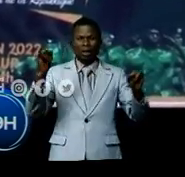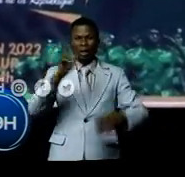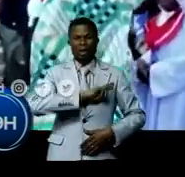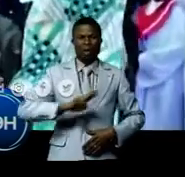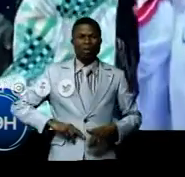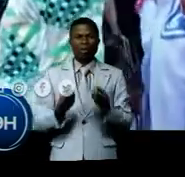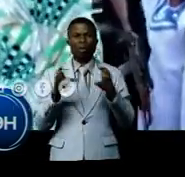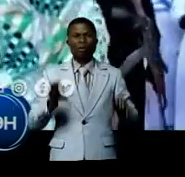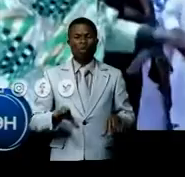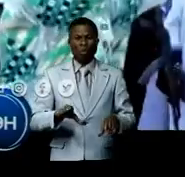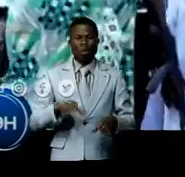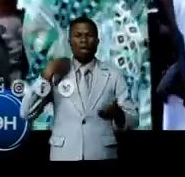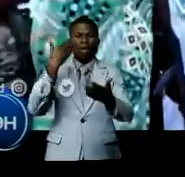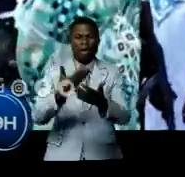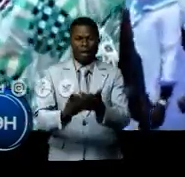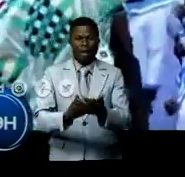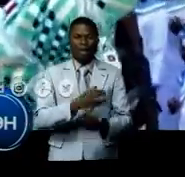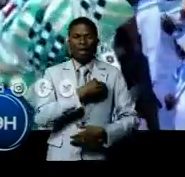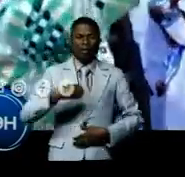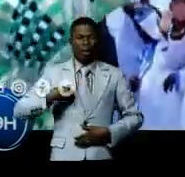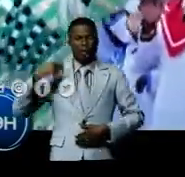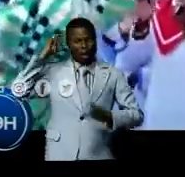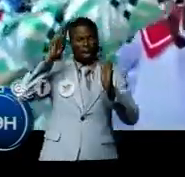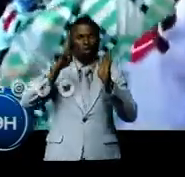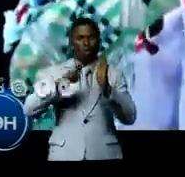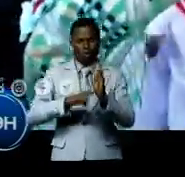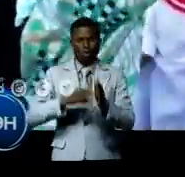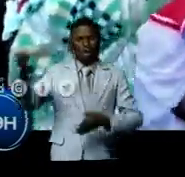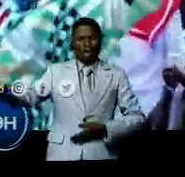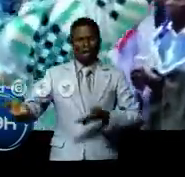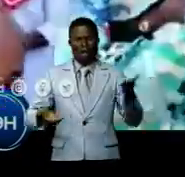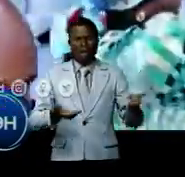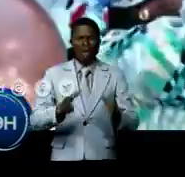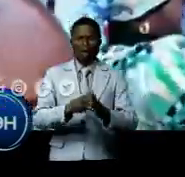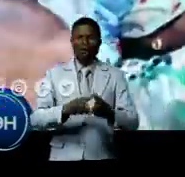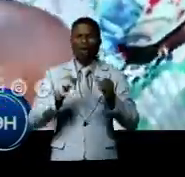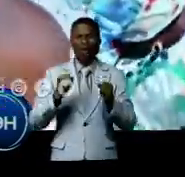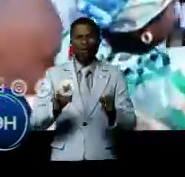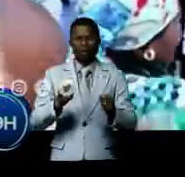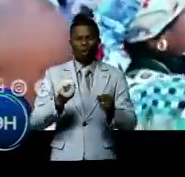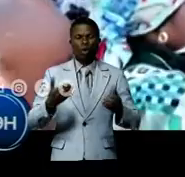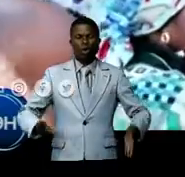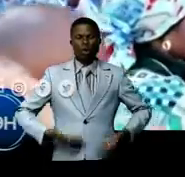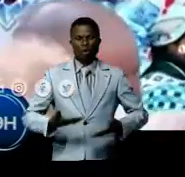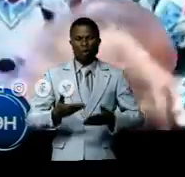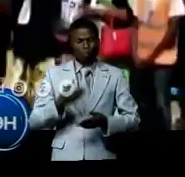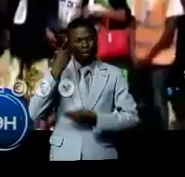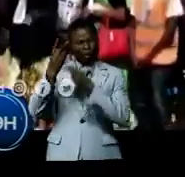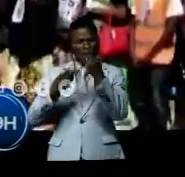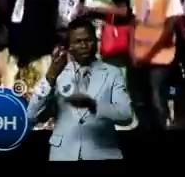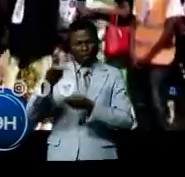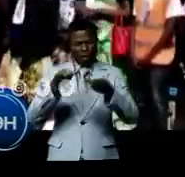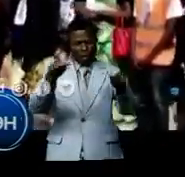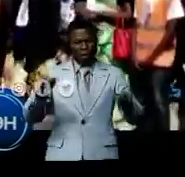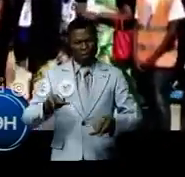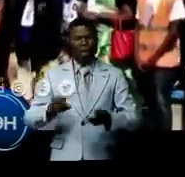RDC. À son arrivée, Marie-Thérèse Masuka Saini a été accueillie avec pompe. Elle a commencé par faire le tour du stade. On pouvait